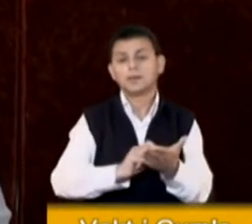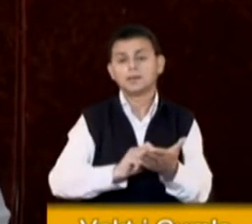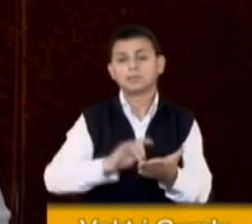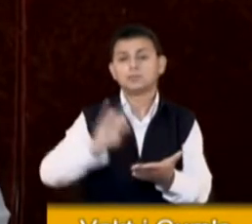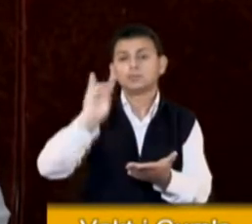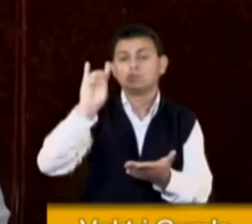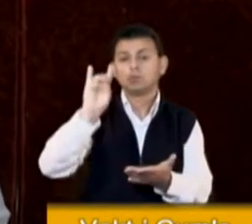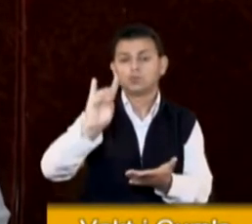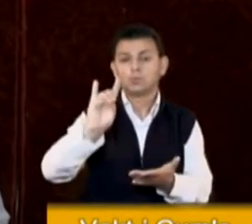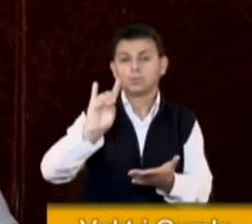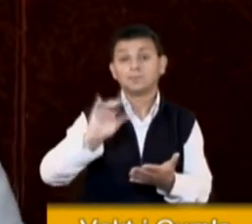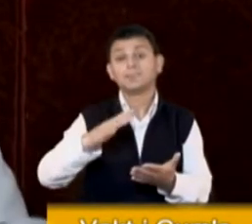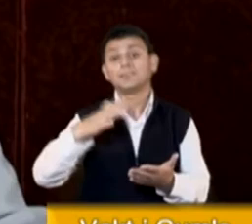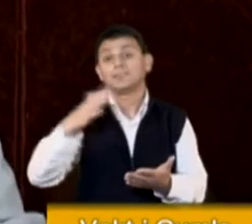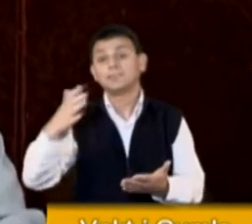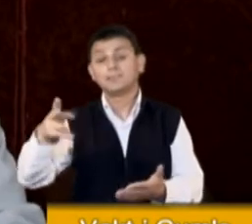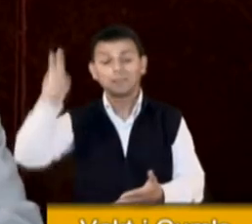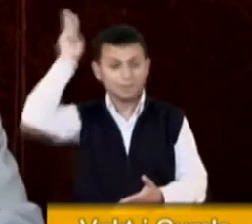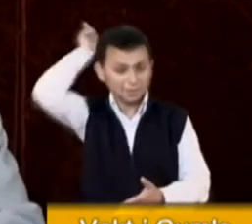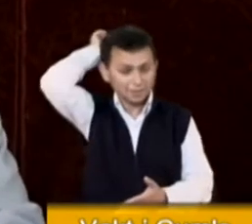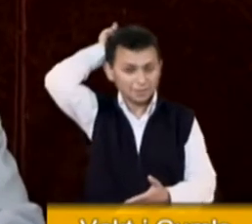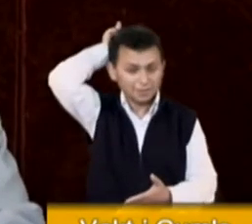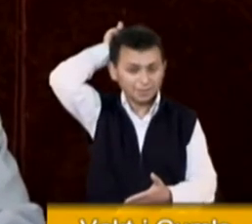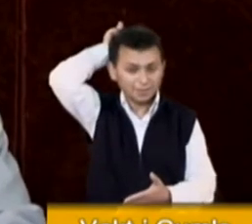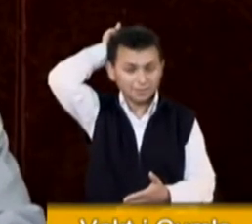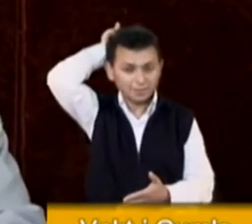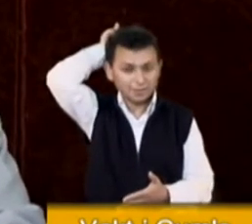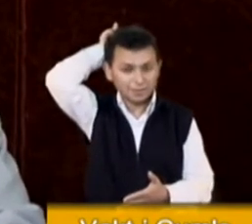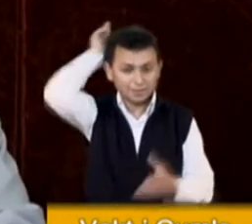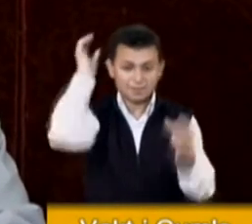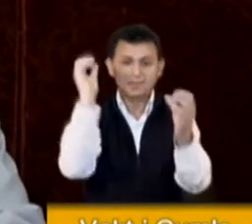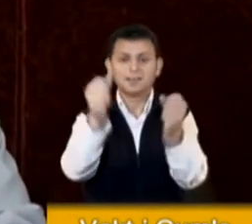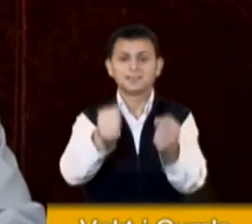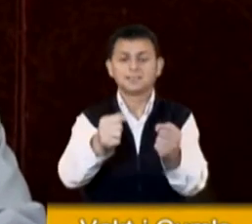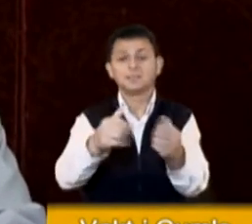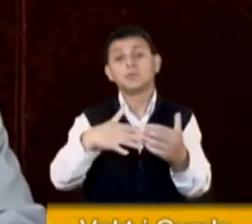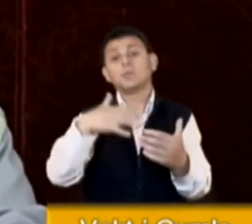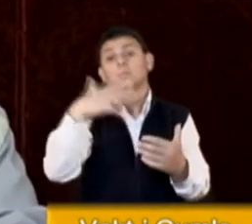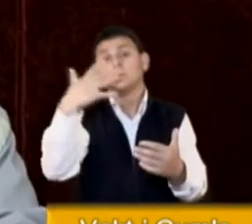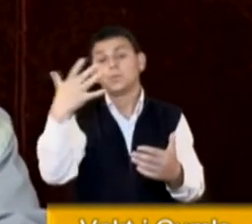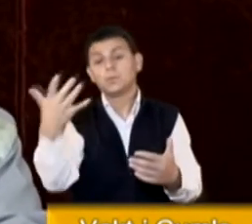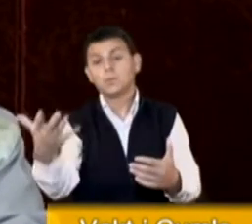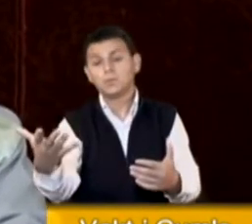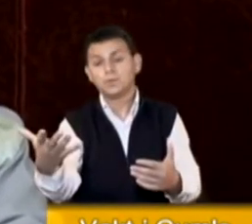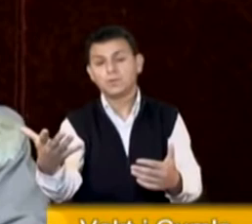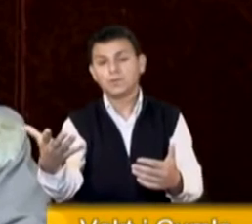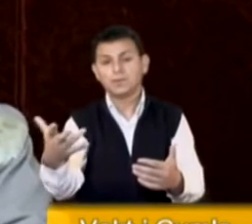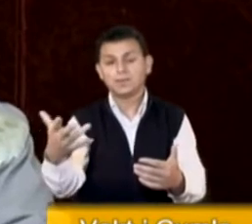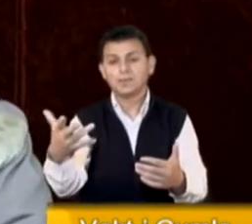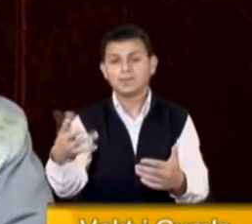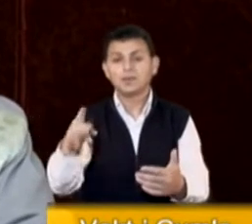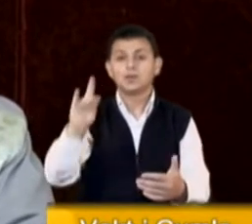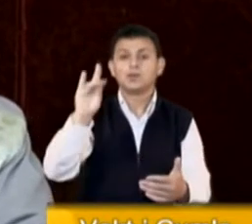köpeğe. Ya tavşanları tutsun ya dayansın köteğe diye yazmış. Ya